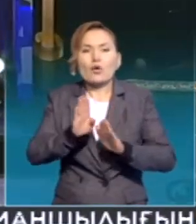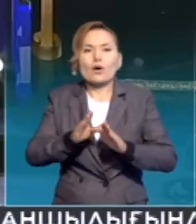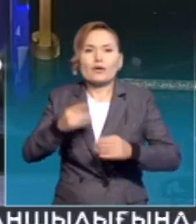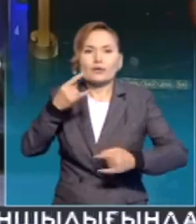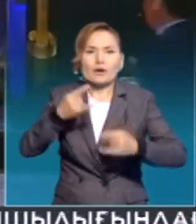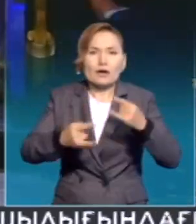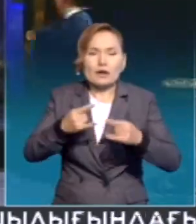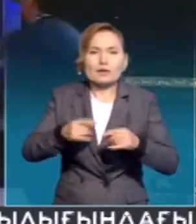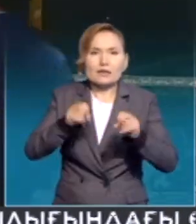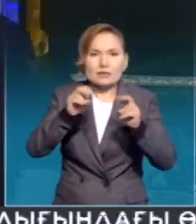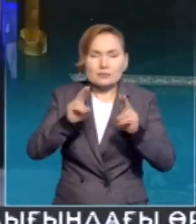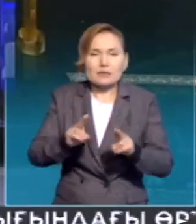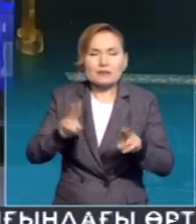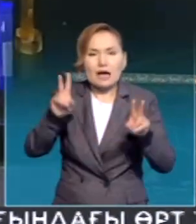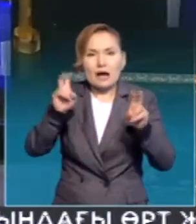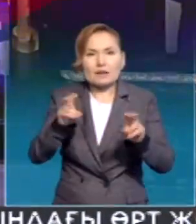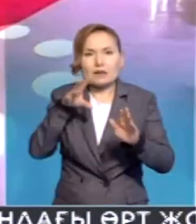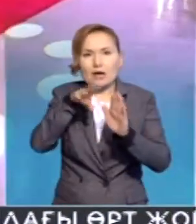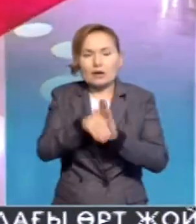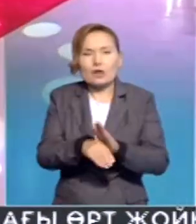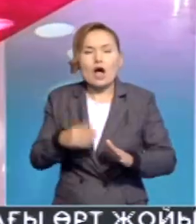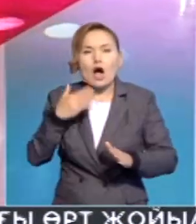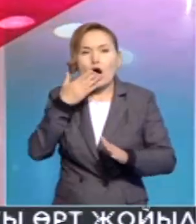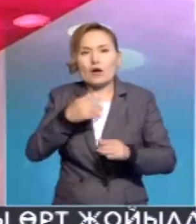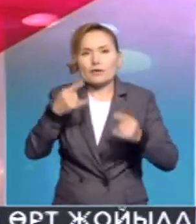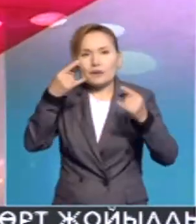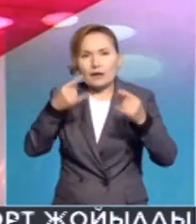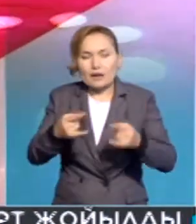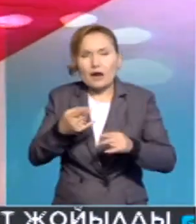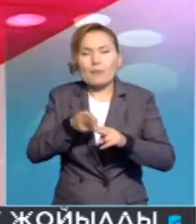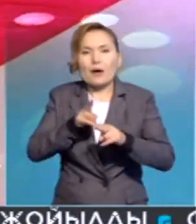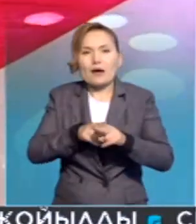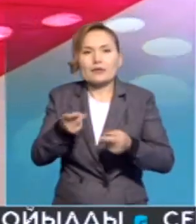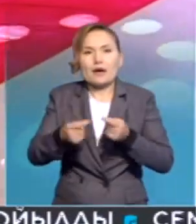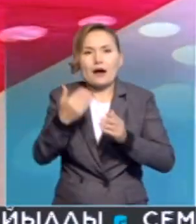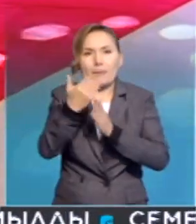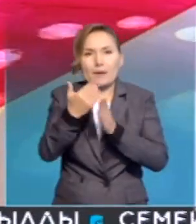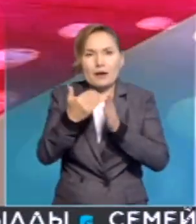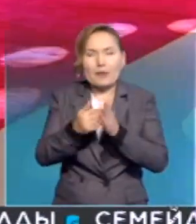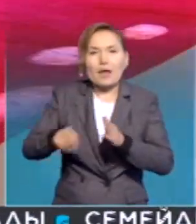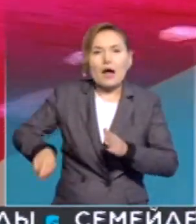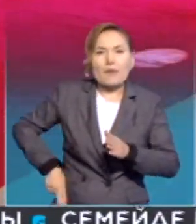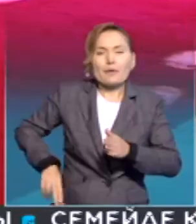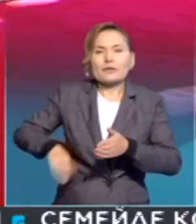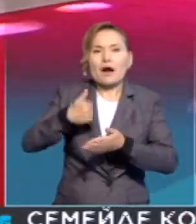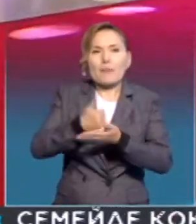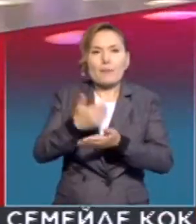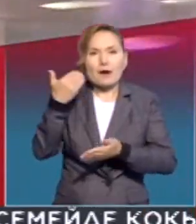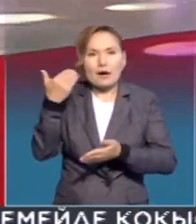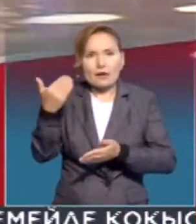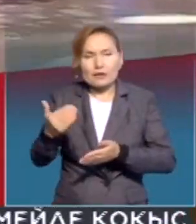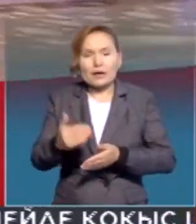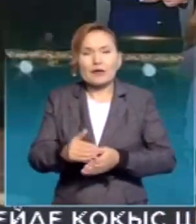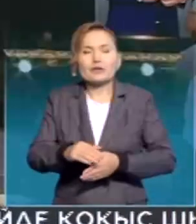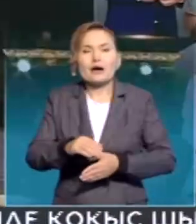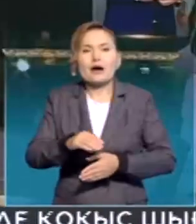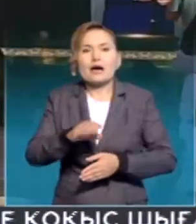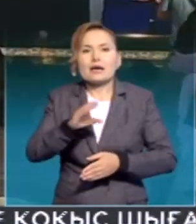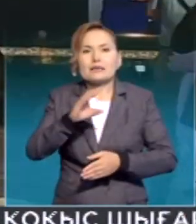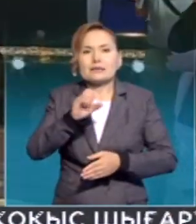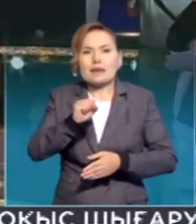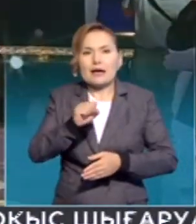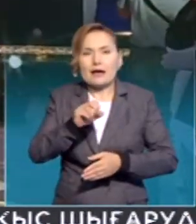арнайы аталым қосылған. Бұл жүлдені ұлттық арнаның ақпараттық сараптамалық бағдарламалар дирекциясының басшысы Жалғас Сәдібекұлы